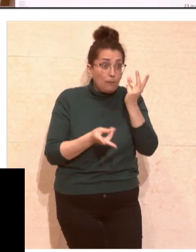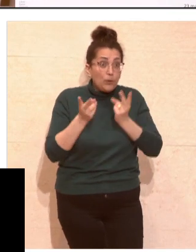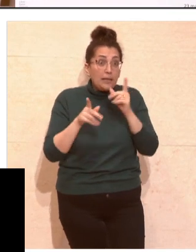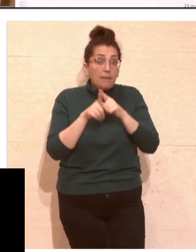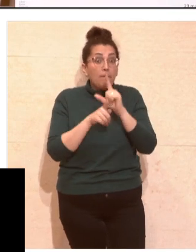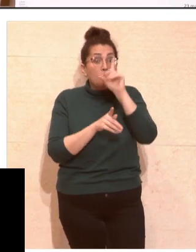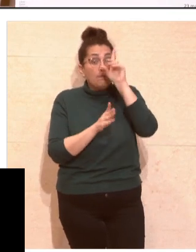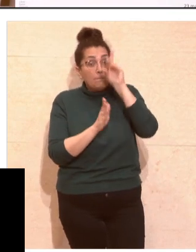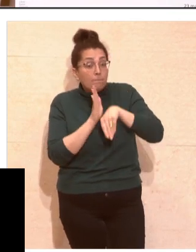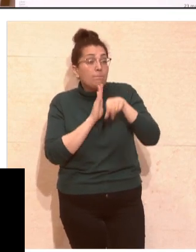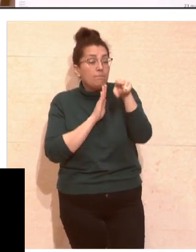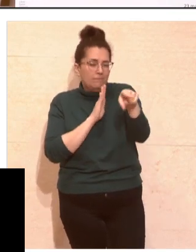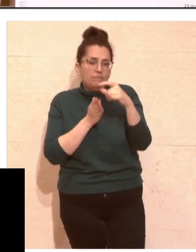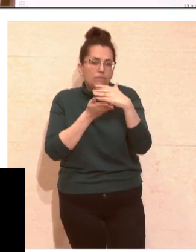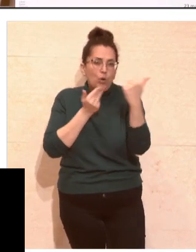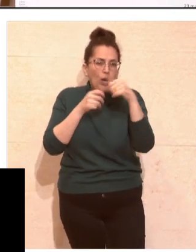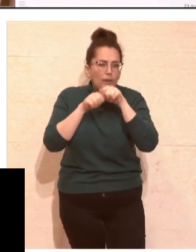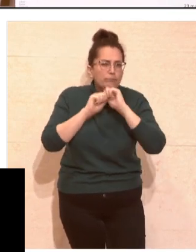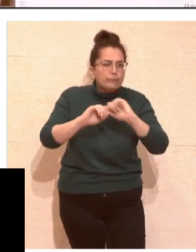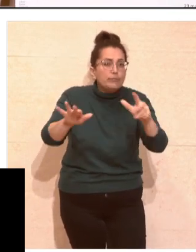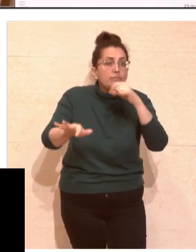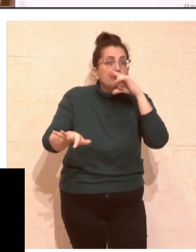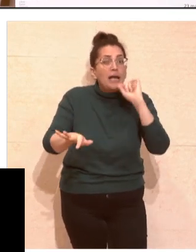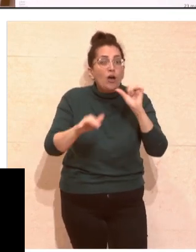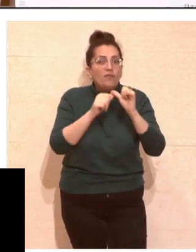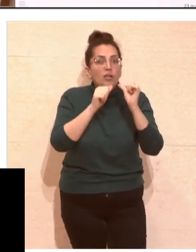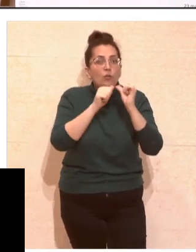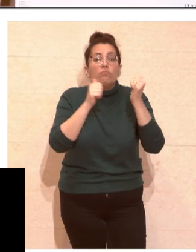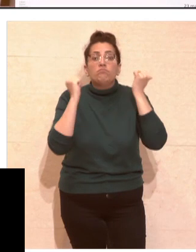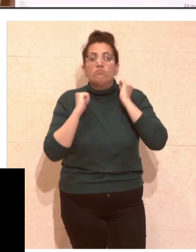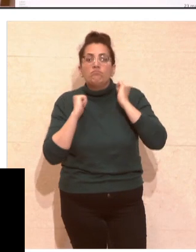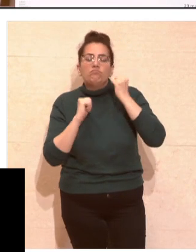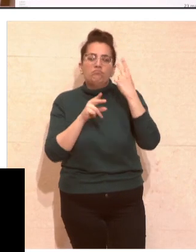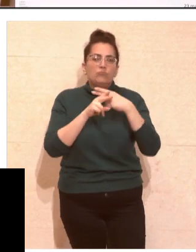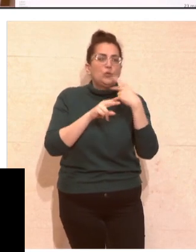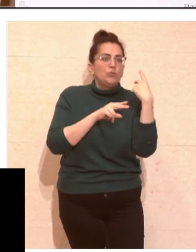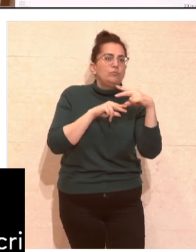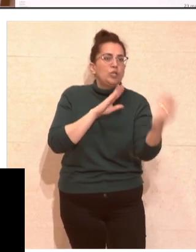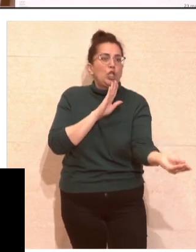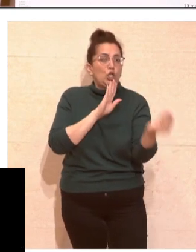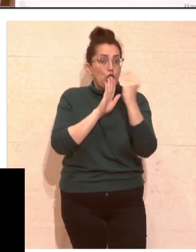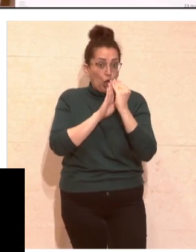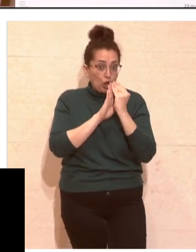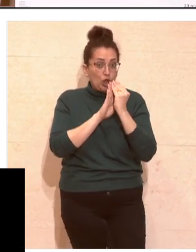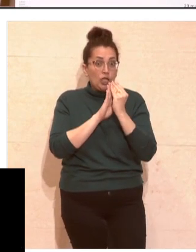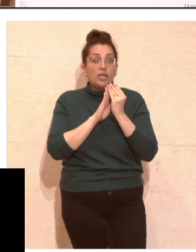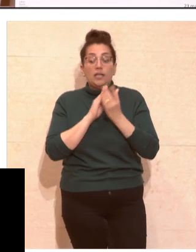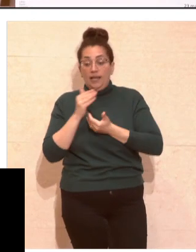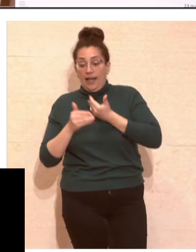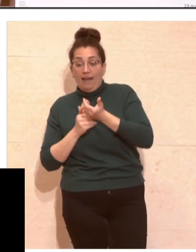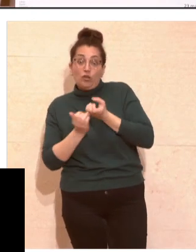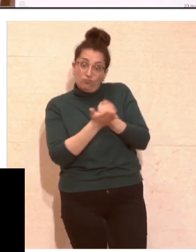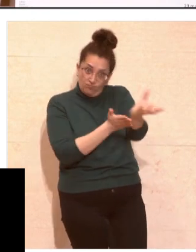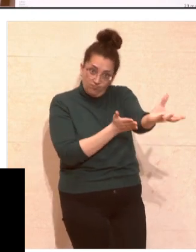parents d'inscrire leurs coordonnées. Comme ça, ils vont pouvoir avoir les étapes du truc. Si vous en